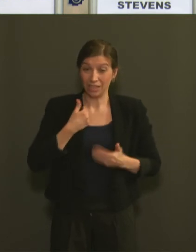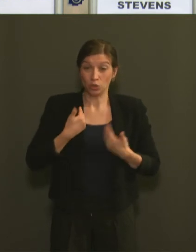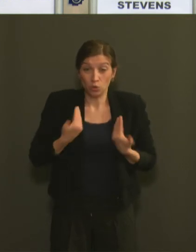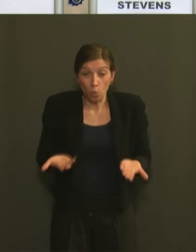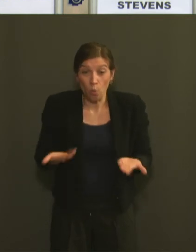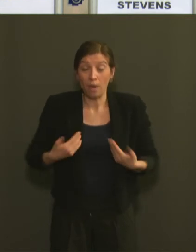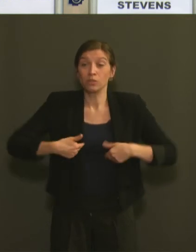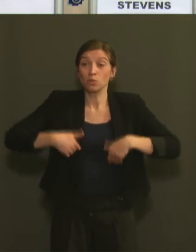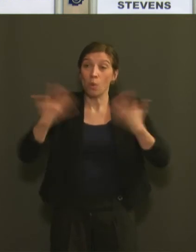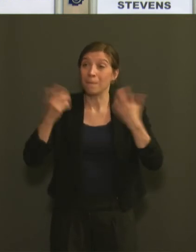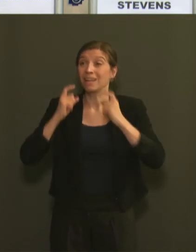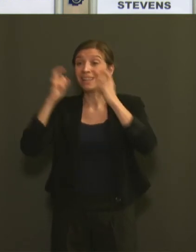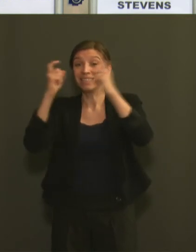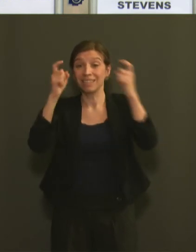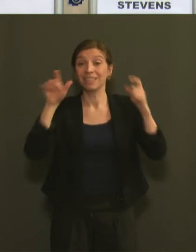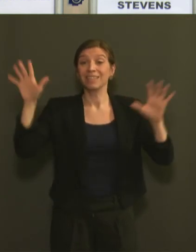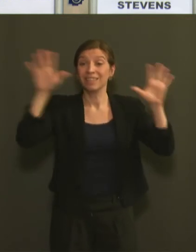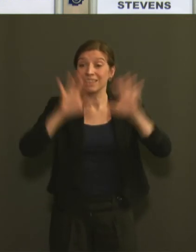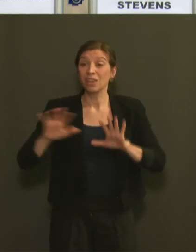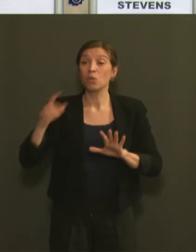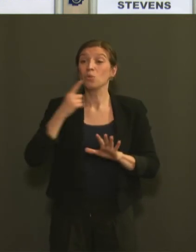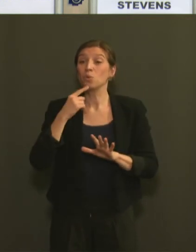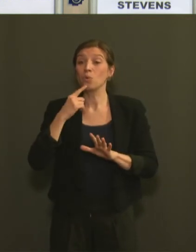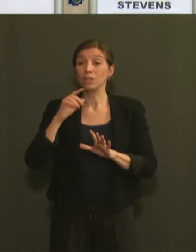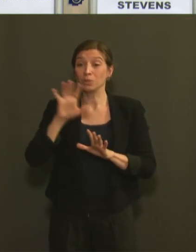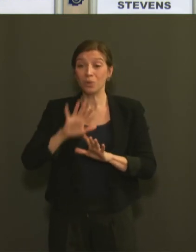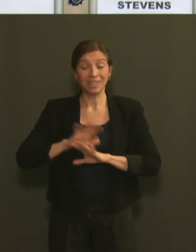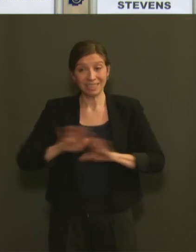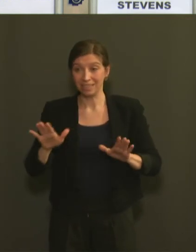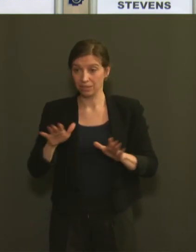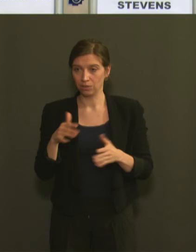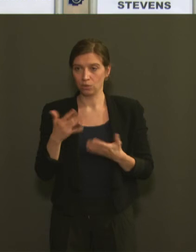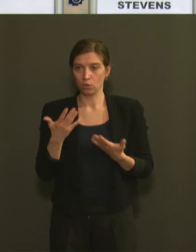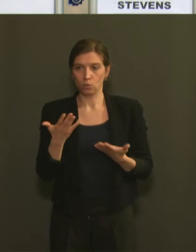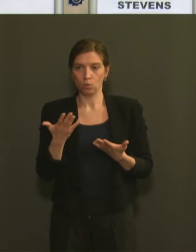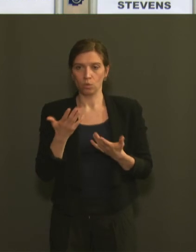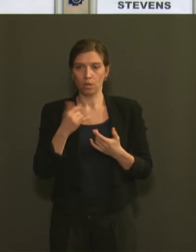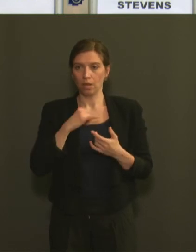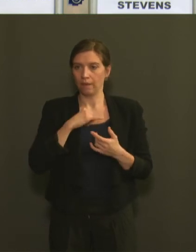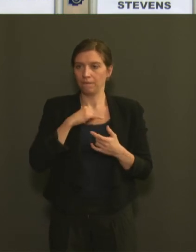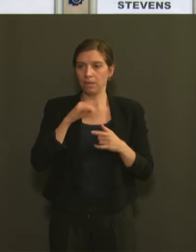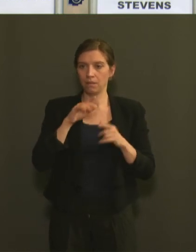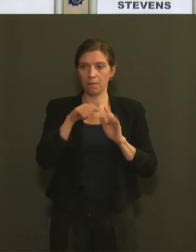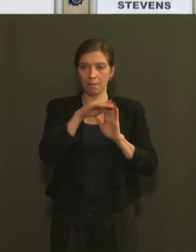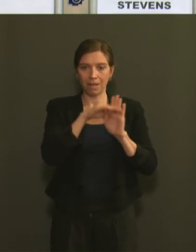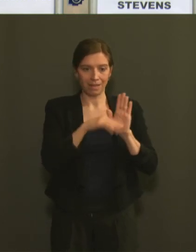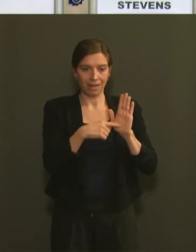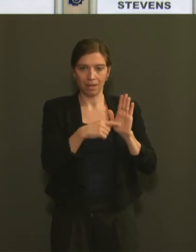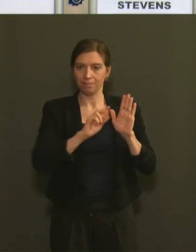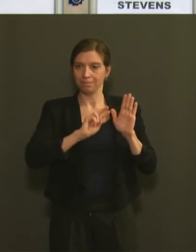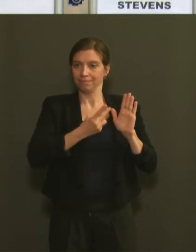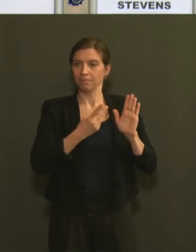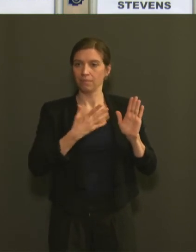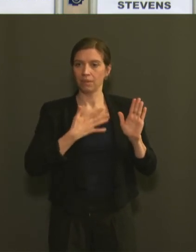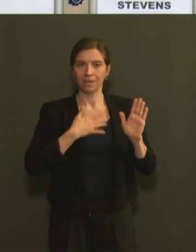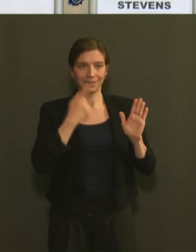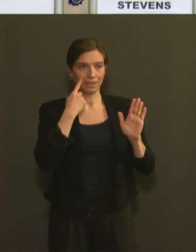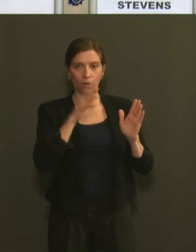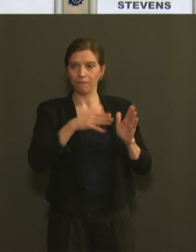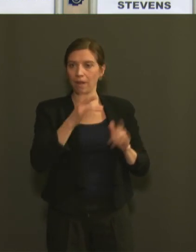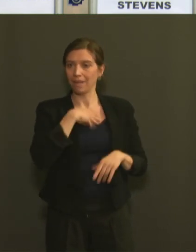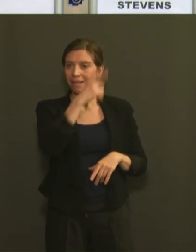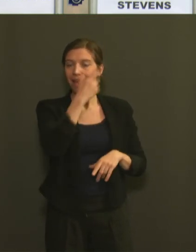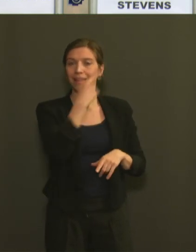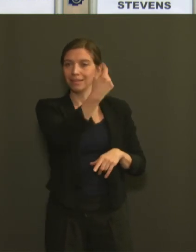heures du matin aircelle vazia et d'autre qu'une résine boulic l on devine en turquie qui ne